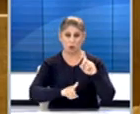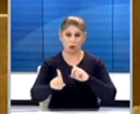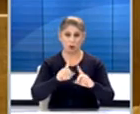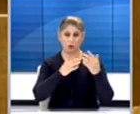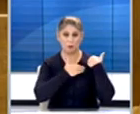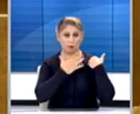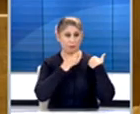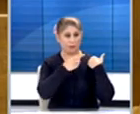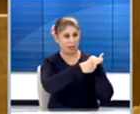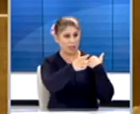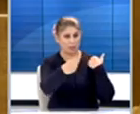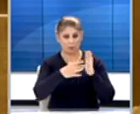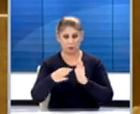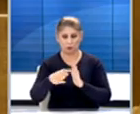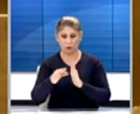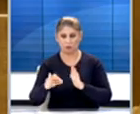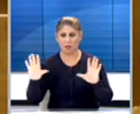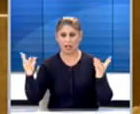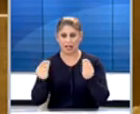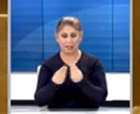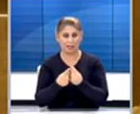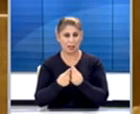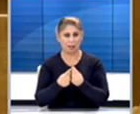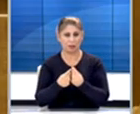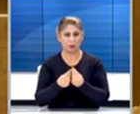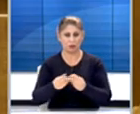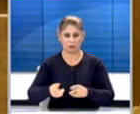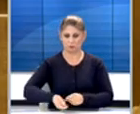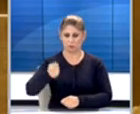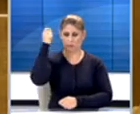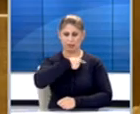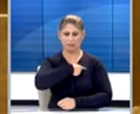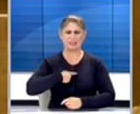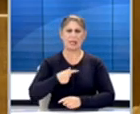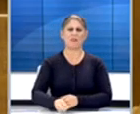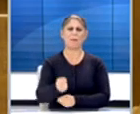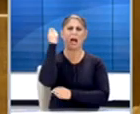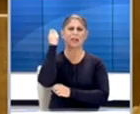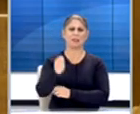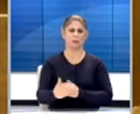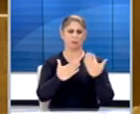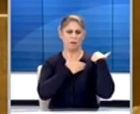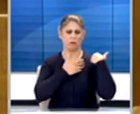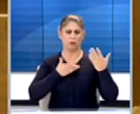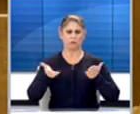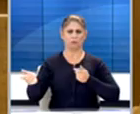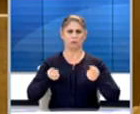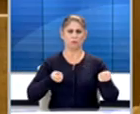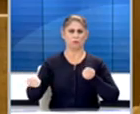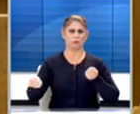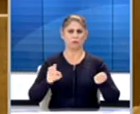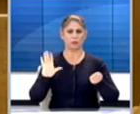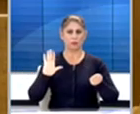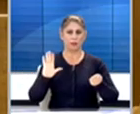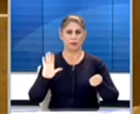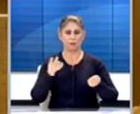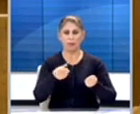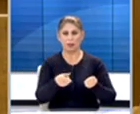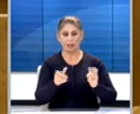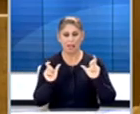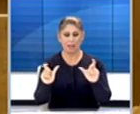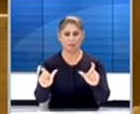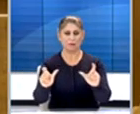έχετε προσλάβει ακατάλληλους σταθμάρχες και δεν έχετε πράξει τα δέοντα για να υπάρχει ασφάλεια στις μετακινήσεις.